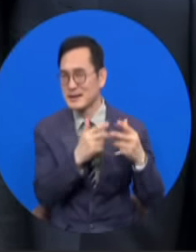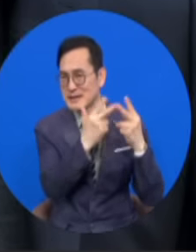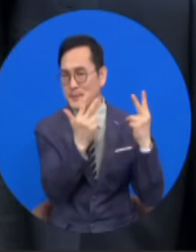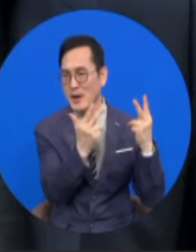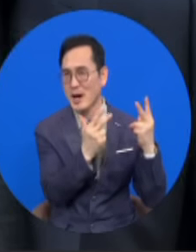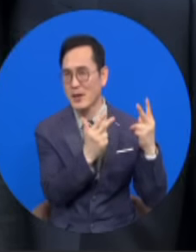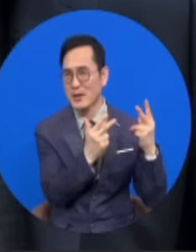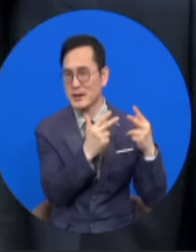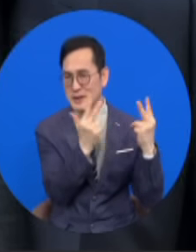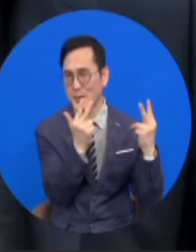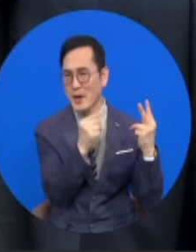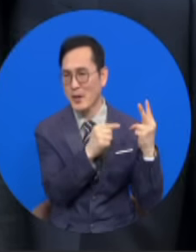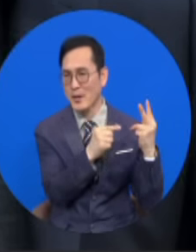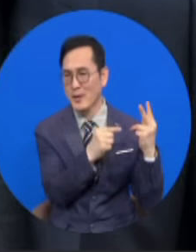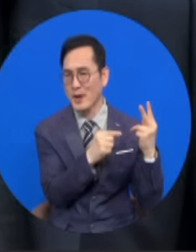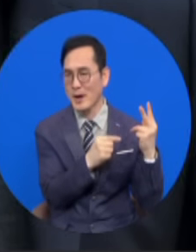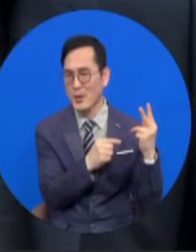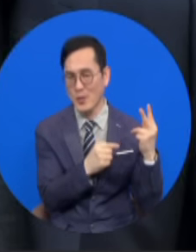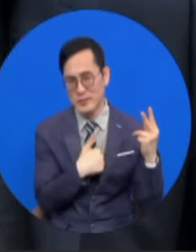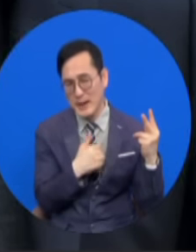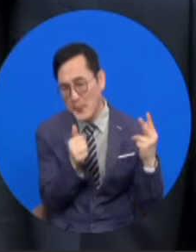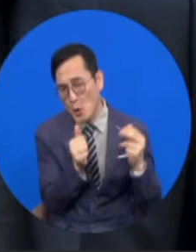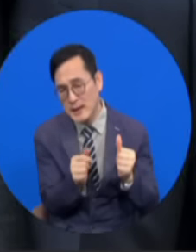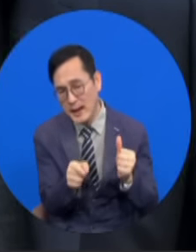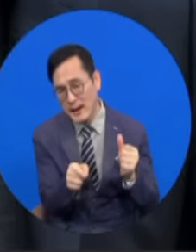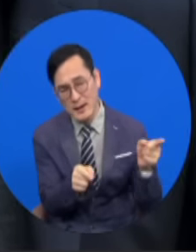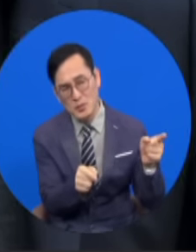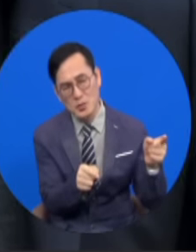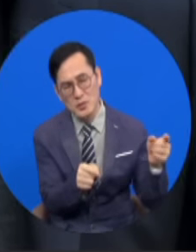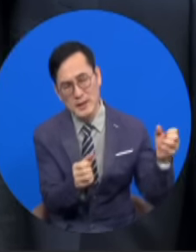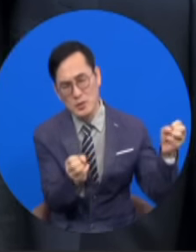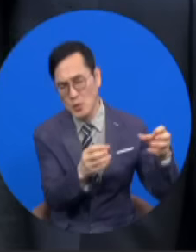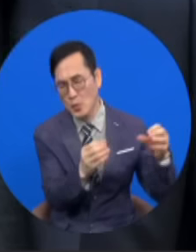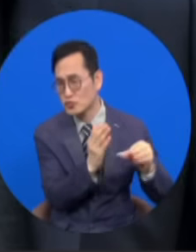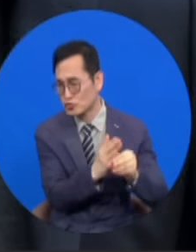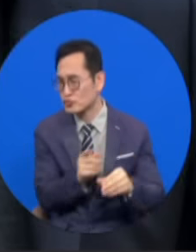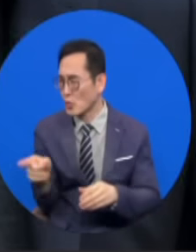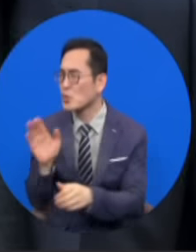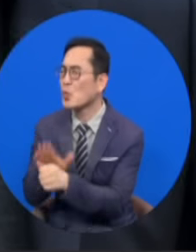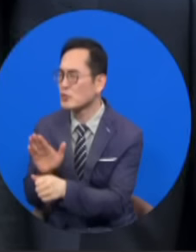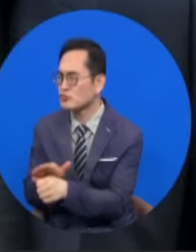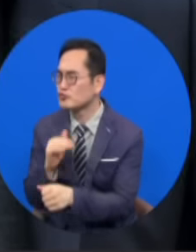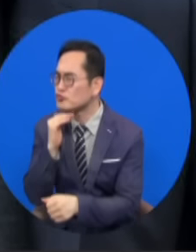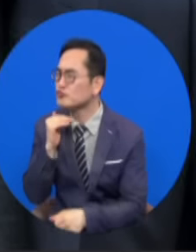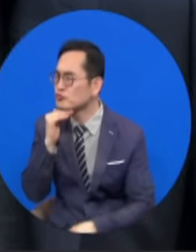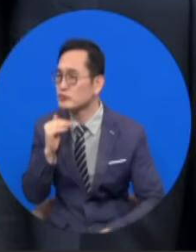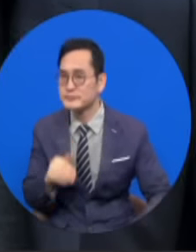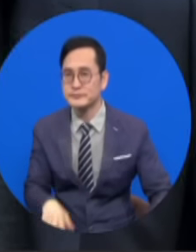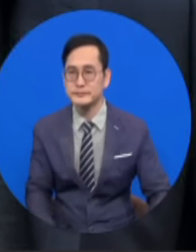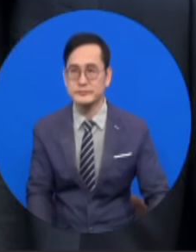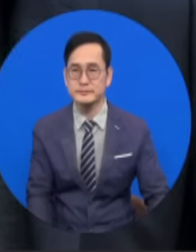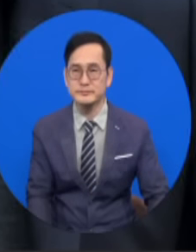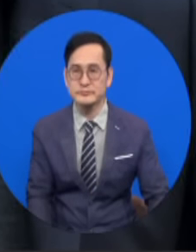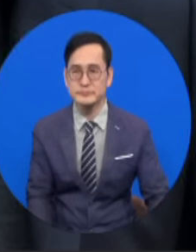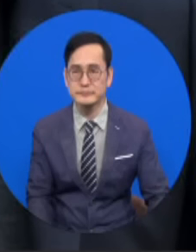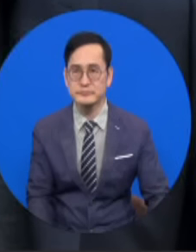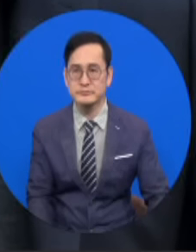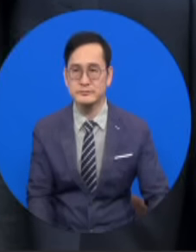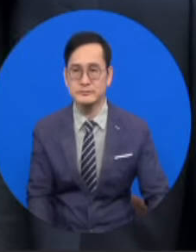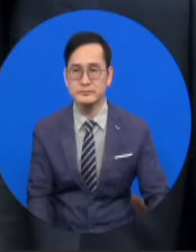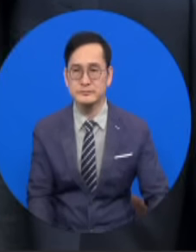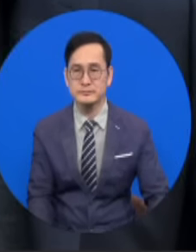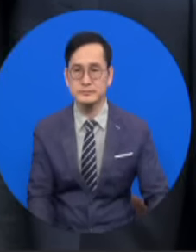2022년 3월 김한비 씨가 구치소에 수감돼 있던 기간이 포함되 있습니다 내가 이재명 캠프와 토하고